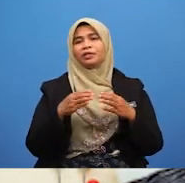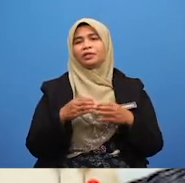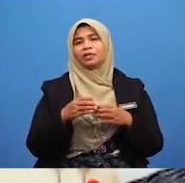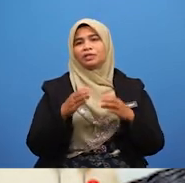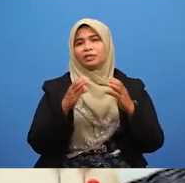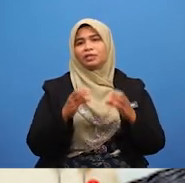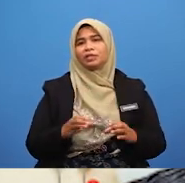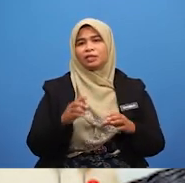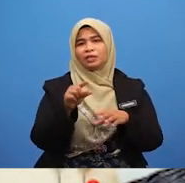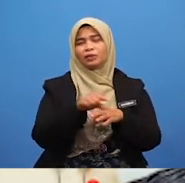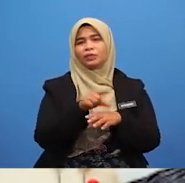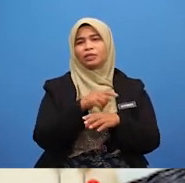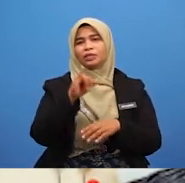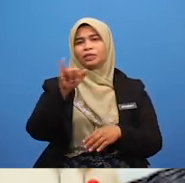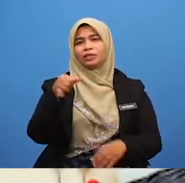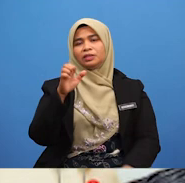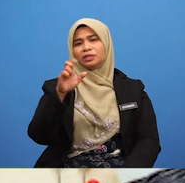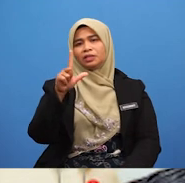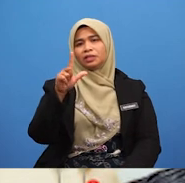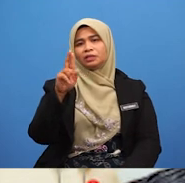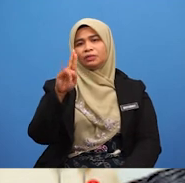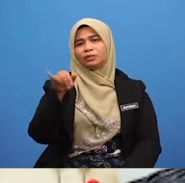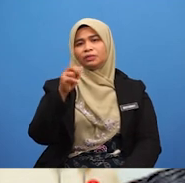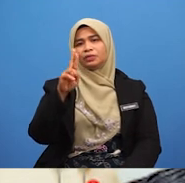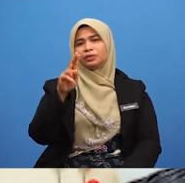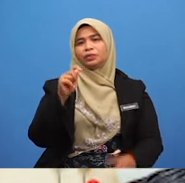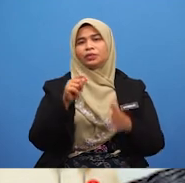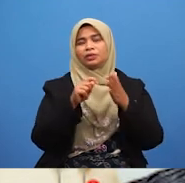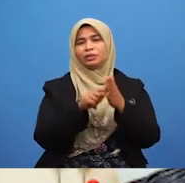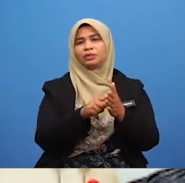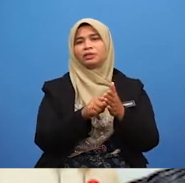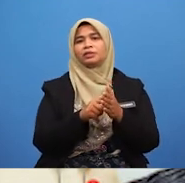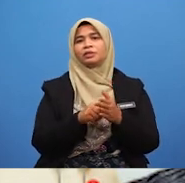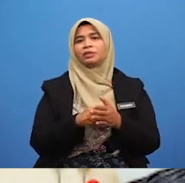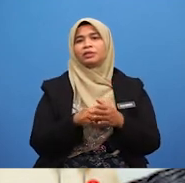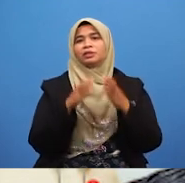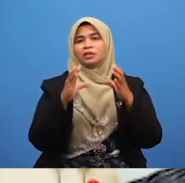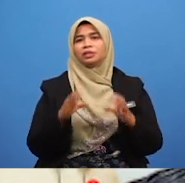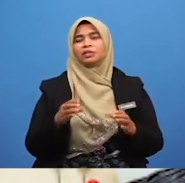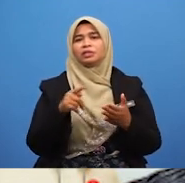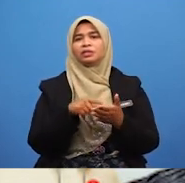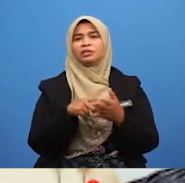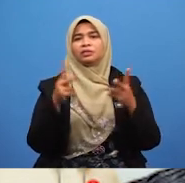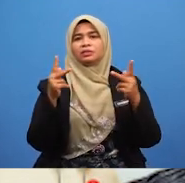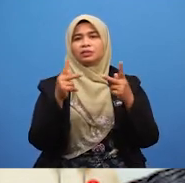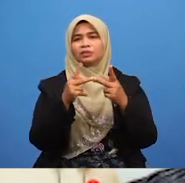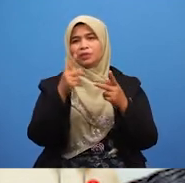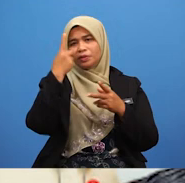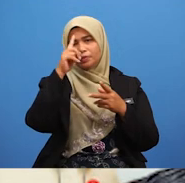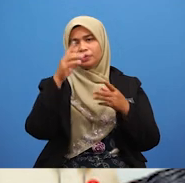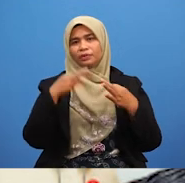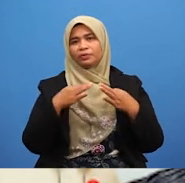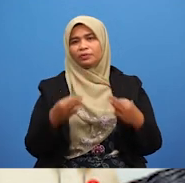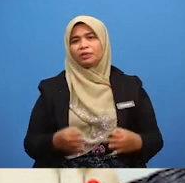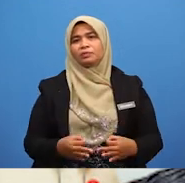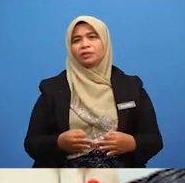kaedah menggunakan jelujur tanda. Cara ini sesuai untuk fabrik nipis dan jarang seperti